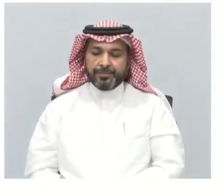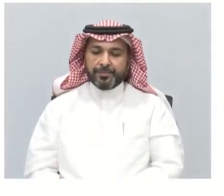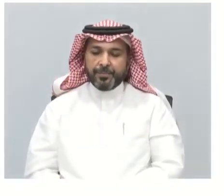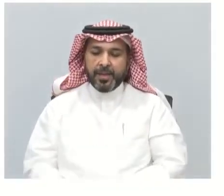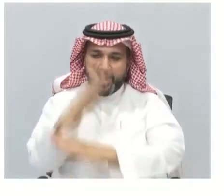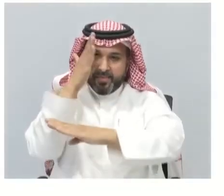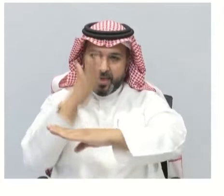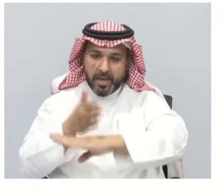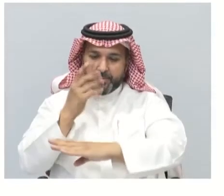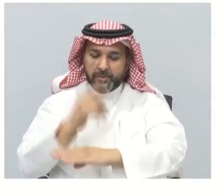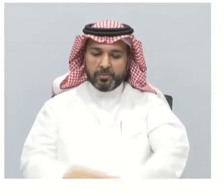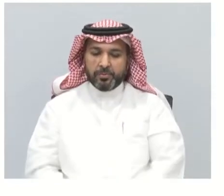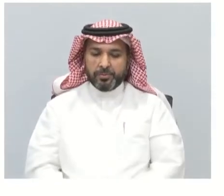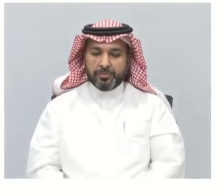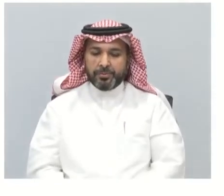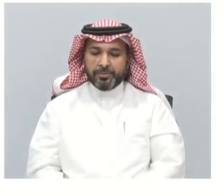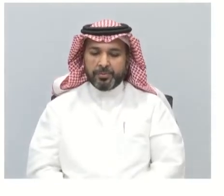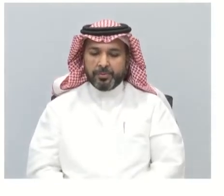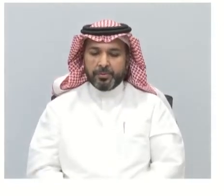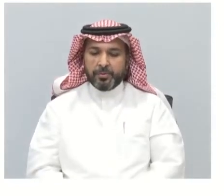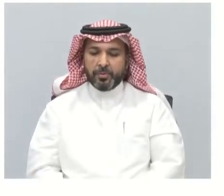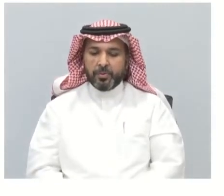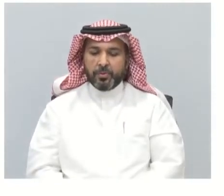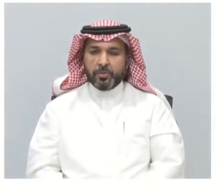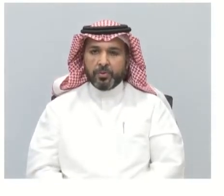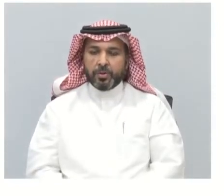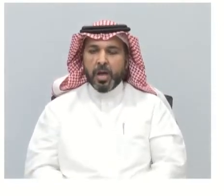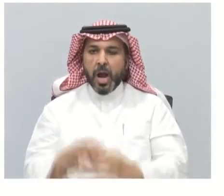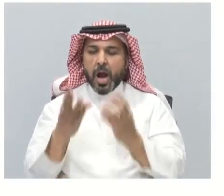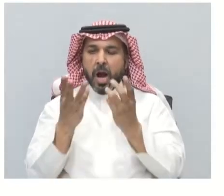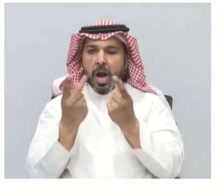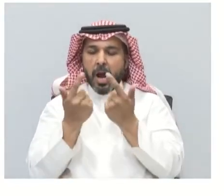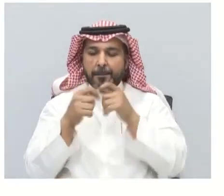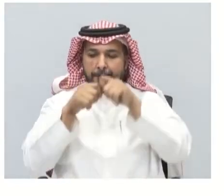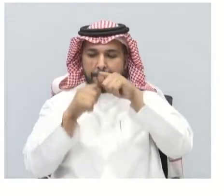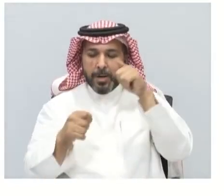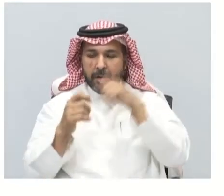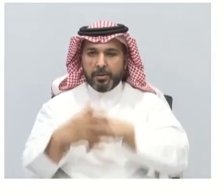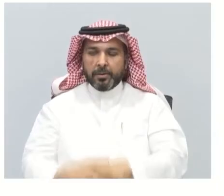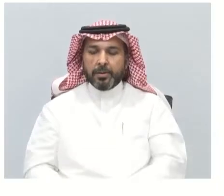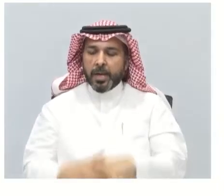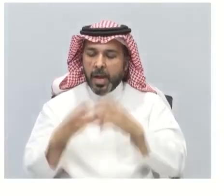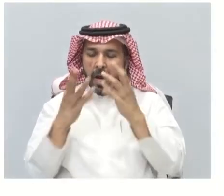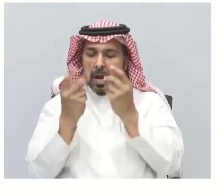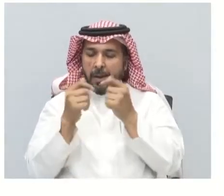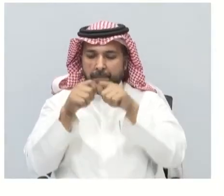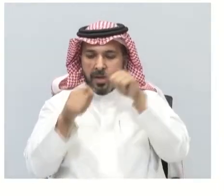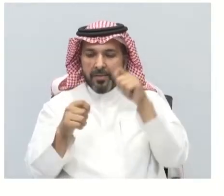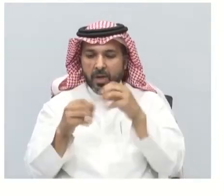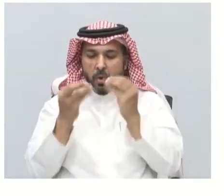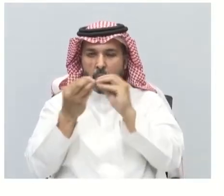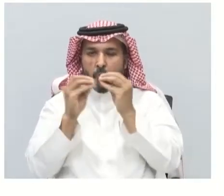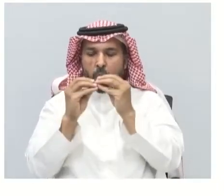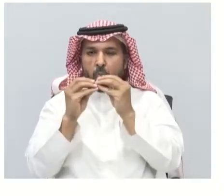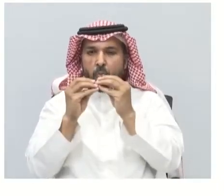هو المستقيم العمودي على المستقيم ال طيب السؤال اوجد البعد بين هذه النقطه بي وهذا